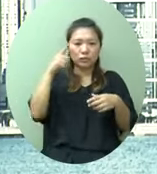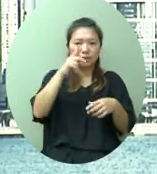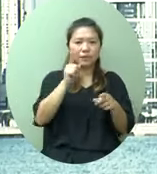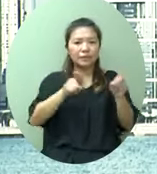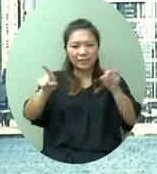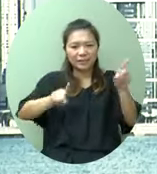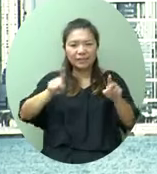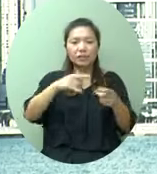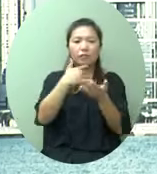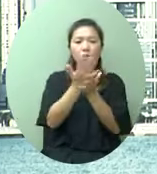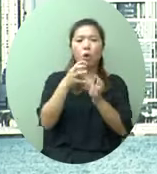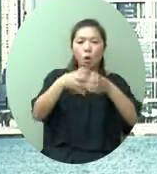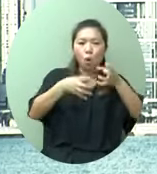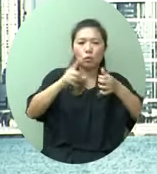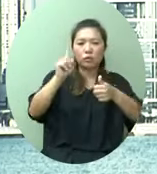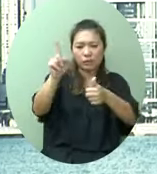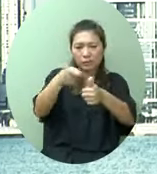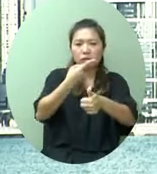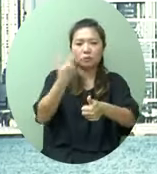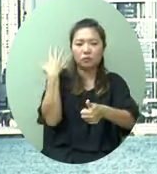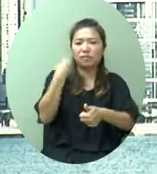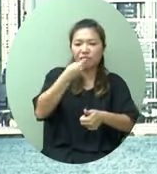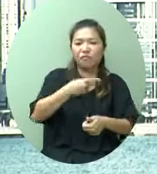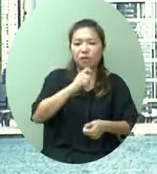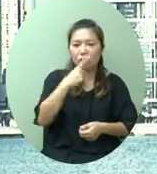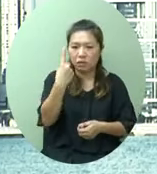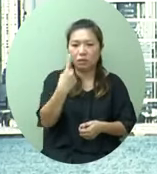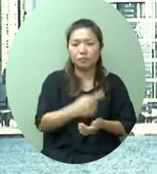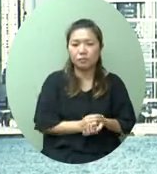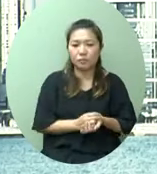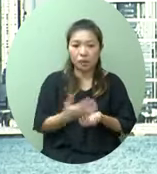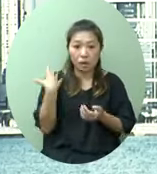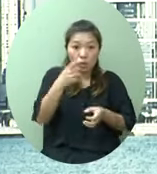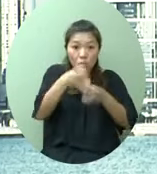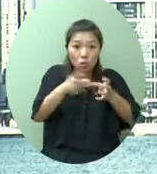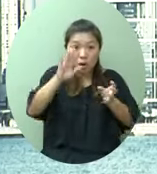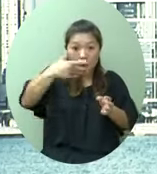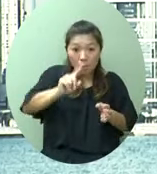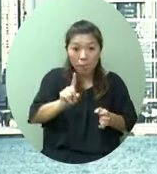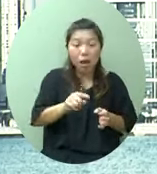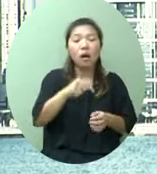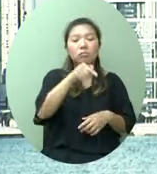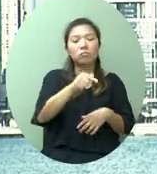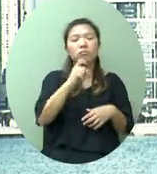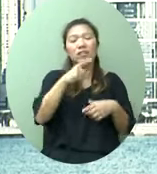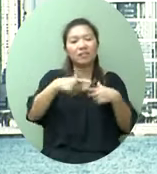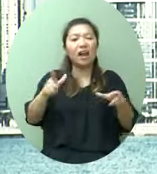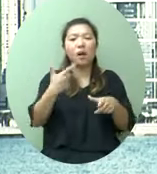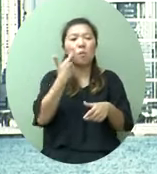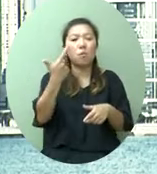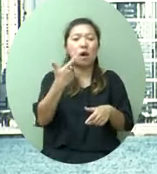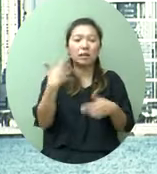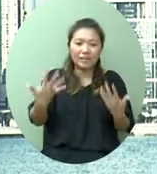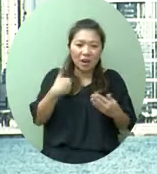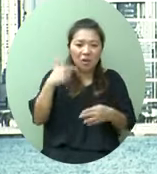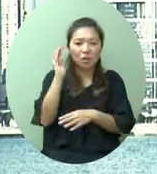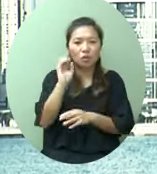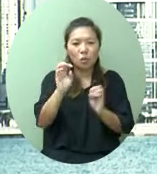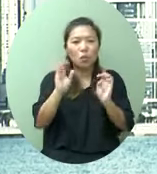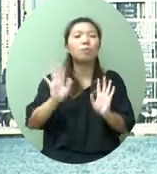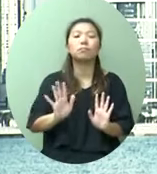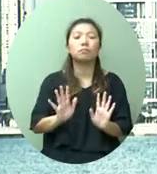我們也開了這個首次的會議。這個首次的會議當然的討論的範圍很廣泛，我也不想詳細交代，但我